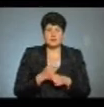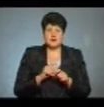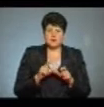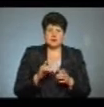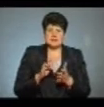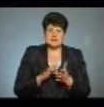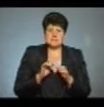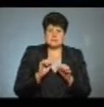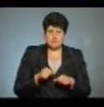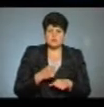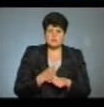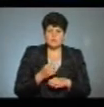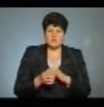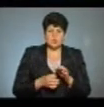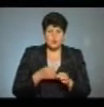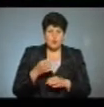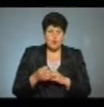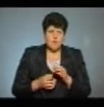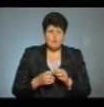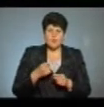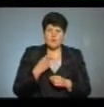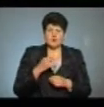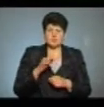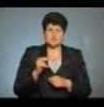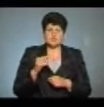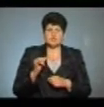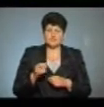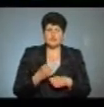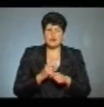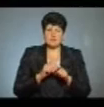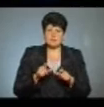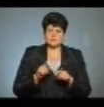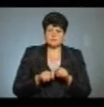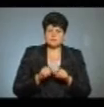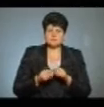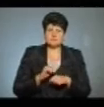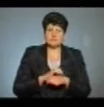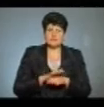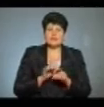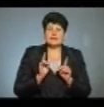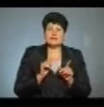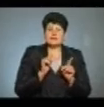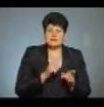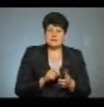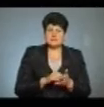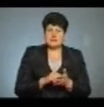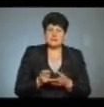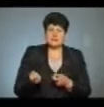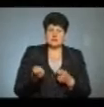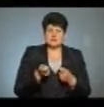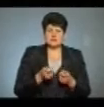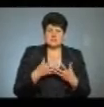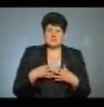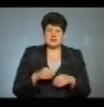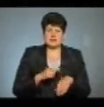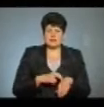зможе працювати цілодобово. За словами Оксани Чайчук, у лабораторії досліджують на COVID-19 лише ті матеріали, які привозять сімейні